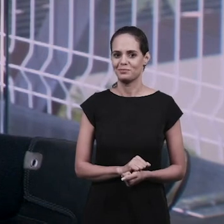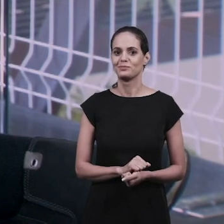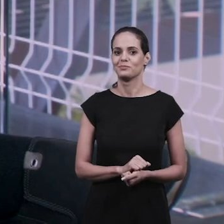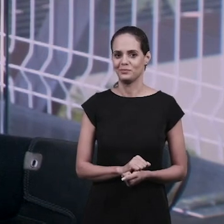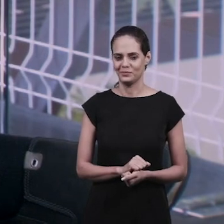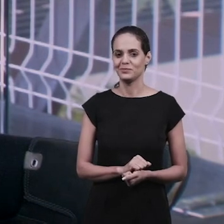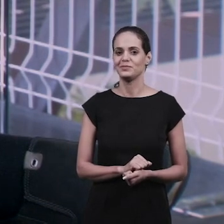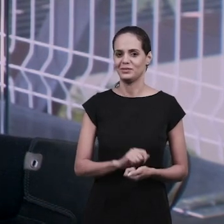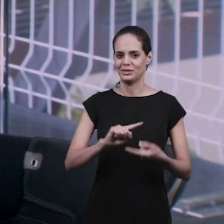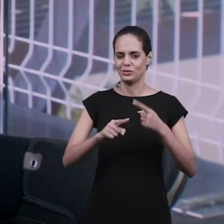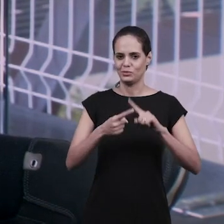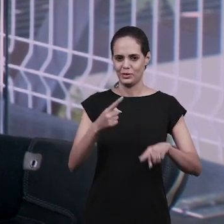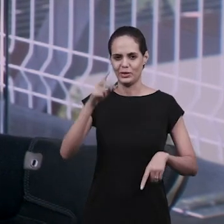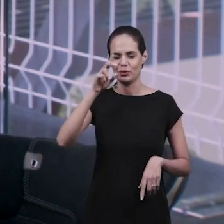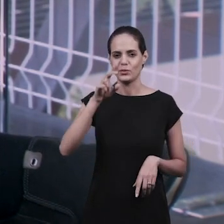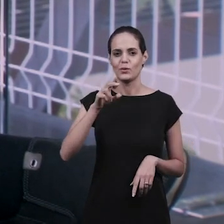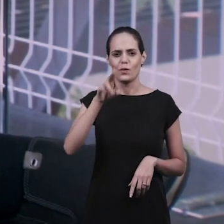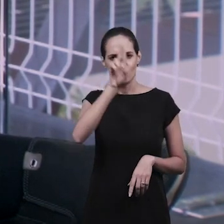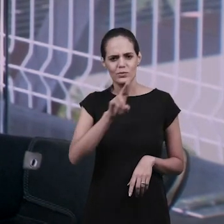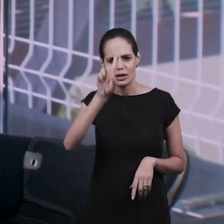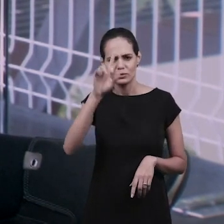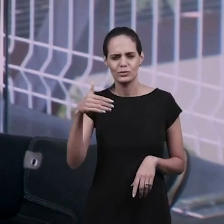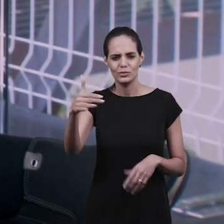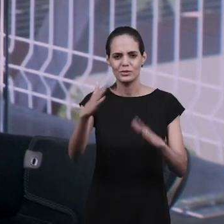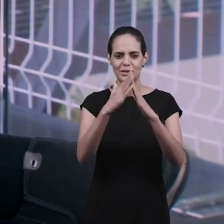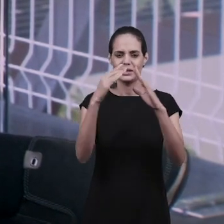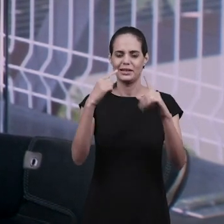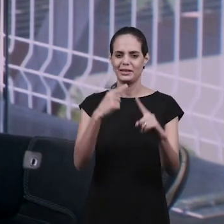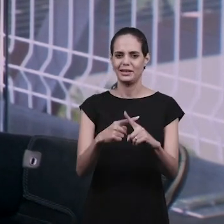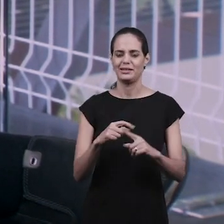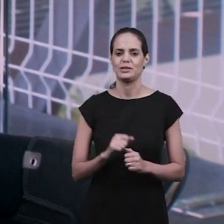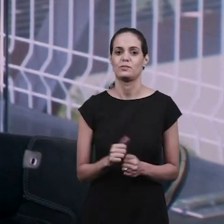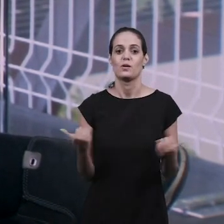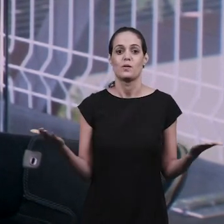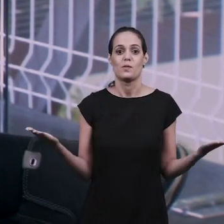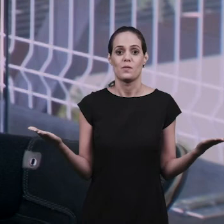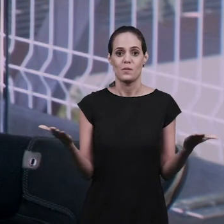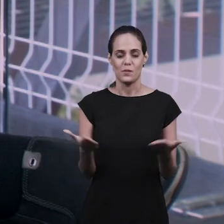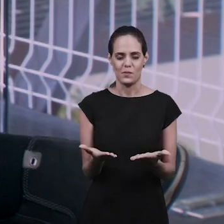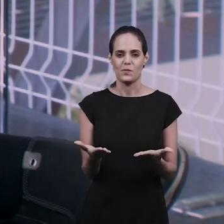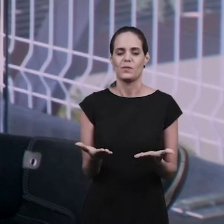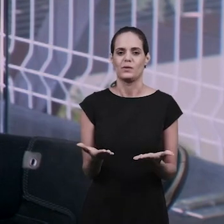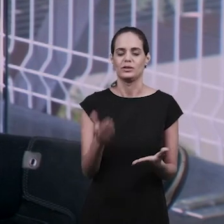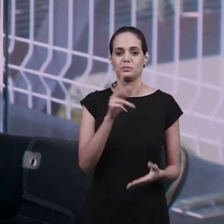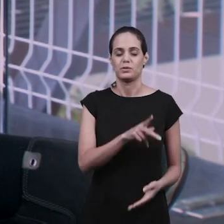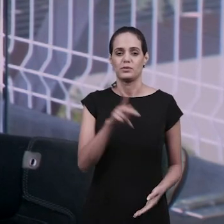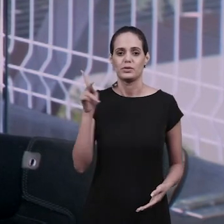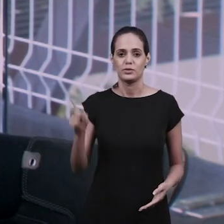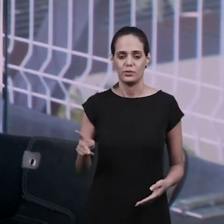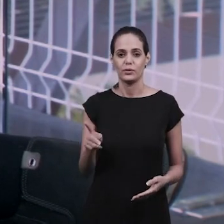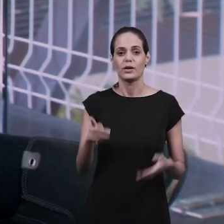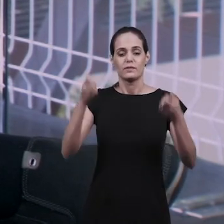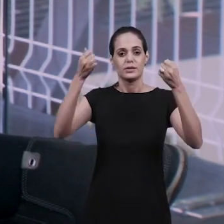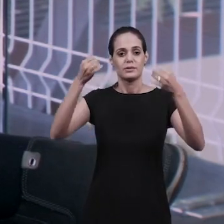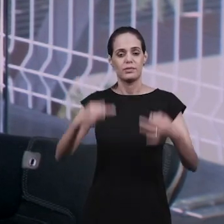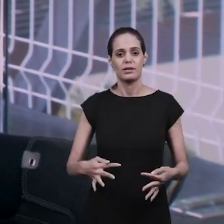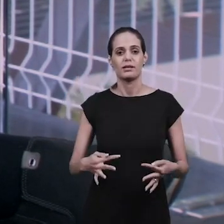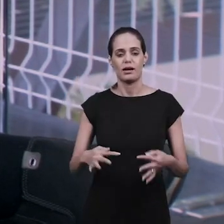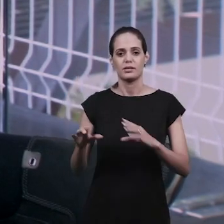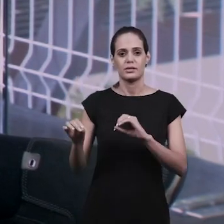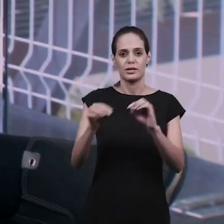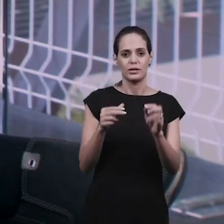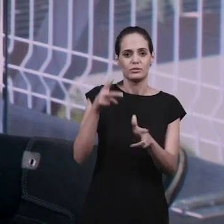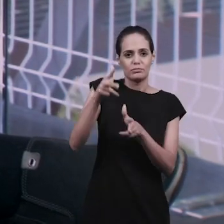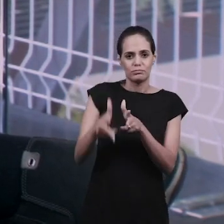utilisé dans nos églises. Et aujourd'hui, dans le volet Parfaite Louange, la professeure Janaïne va continuer l'enseignement de la